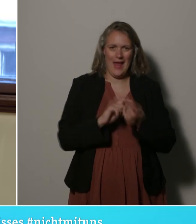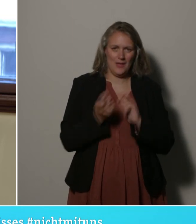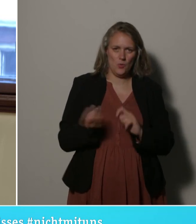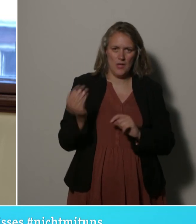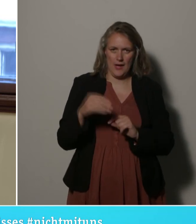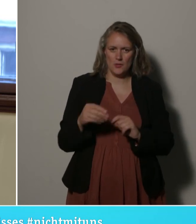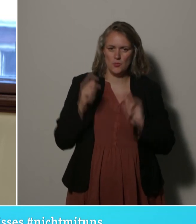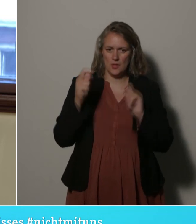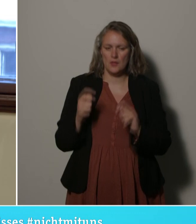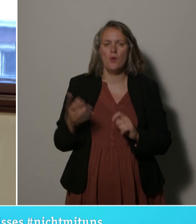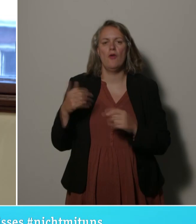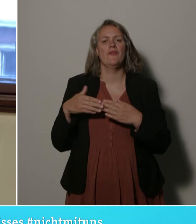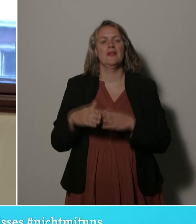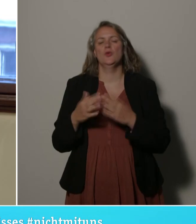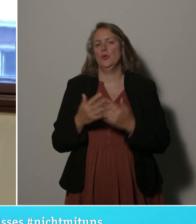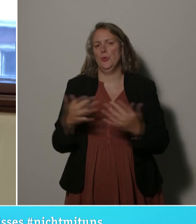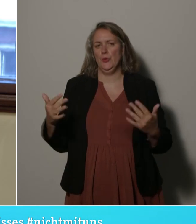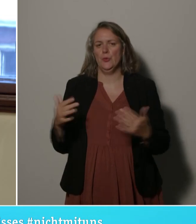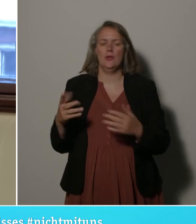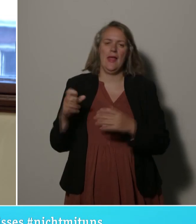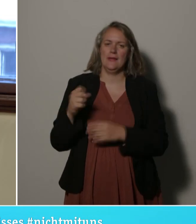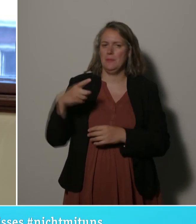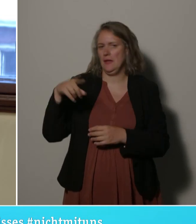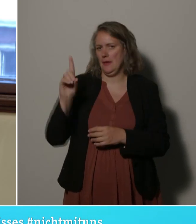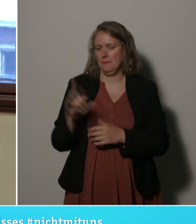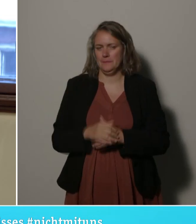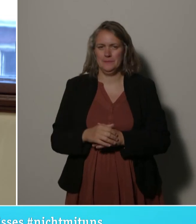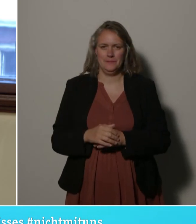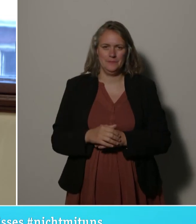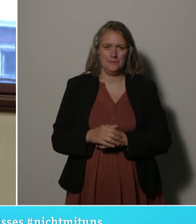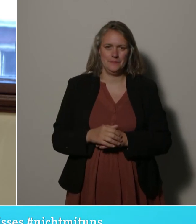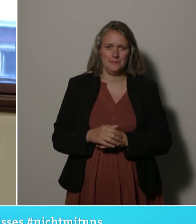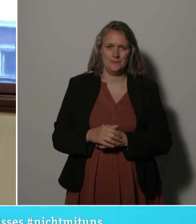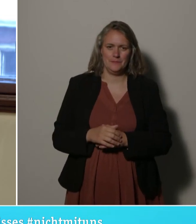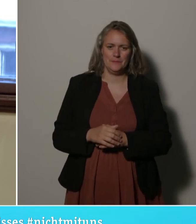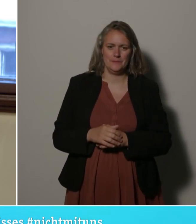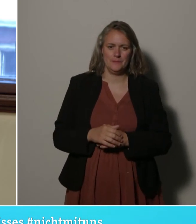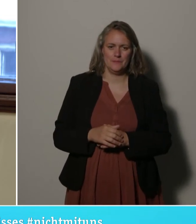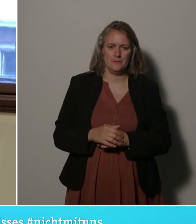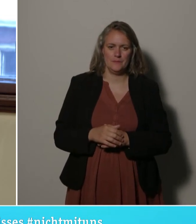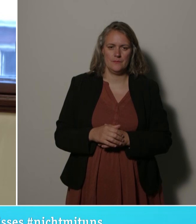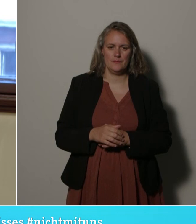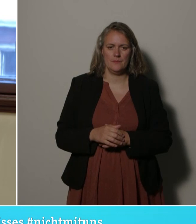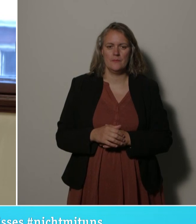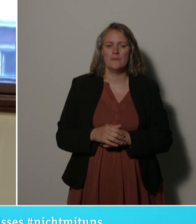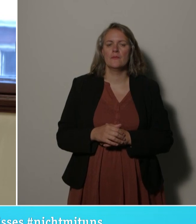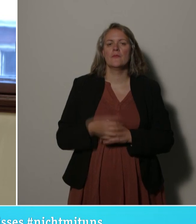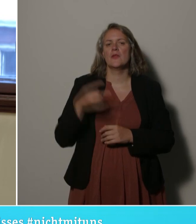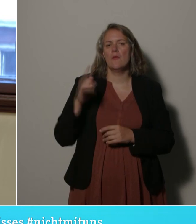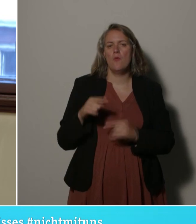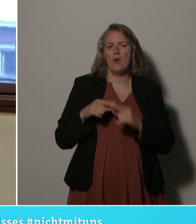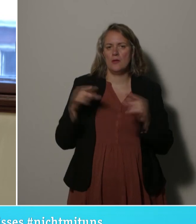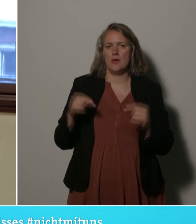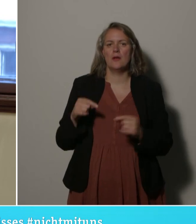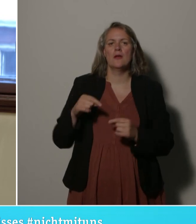Änderungsergänzungsantrag der Fraktion Die Grünen und der SPD. Ein jener Bonus-Monatskarte von für 20